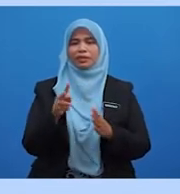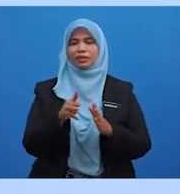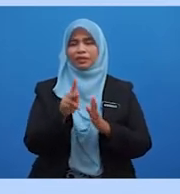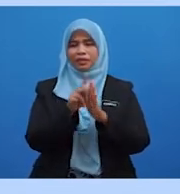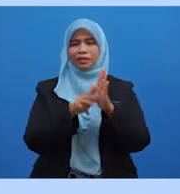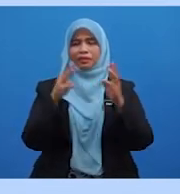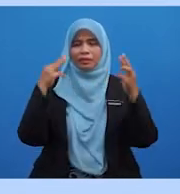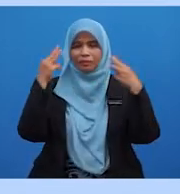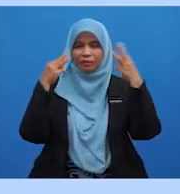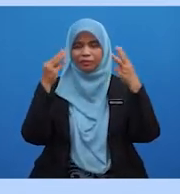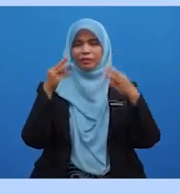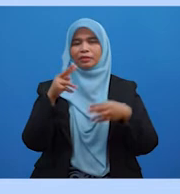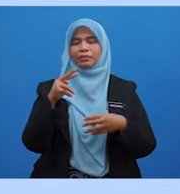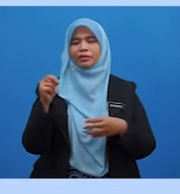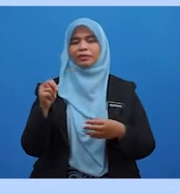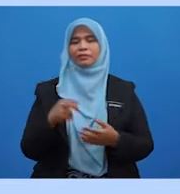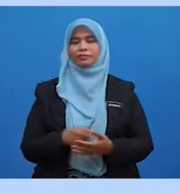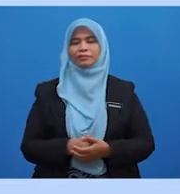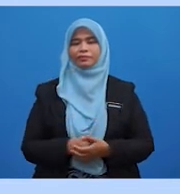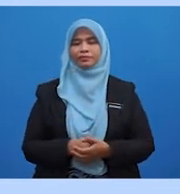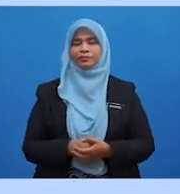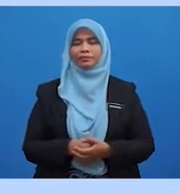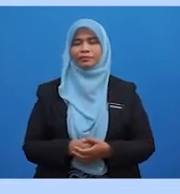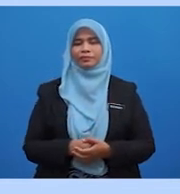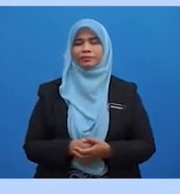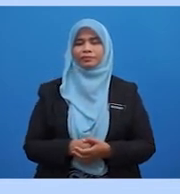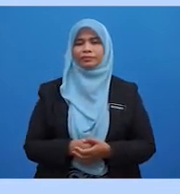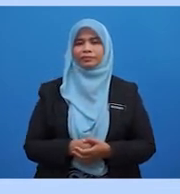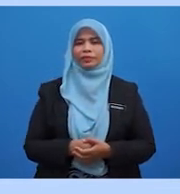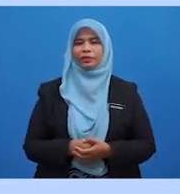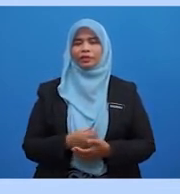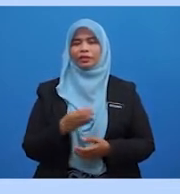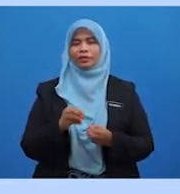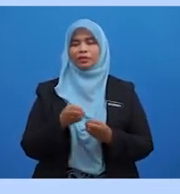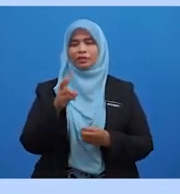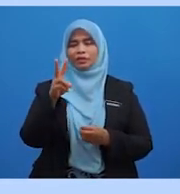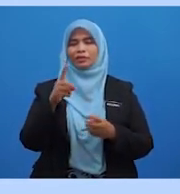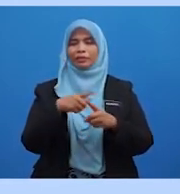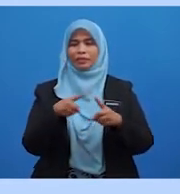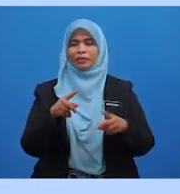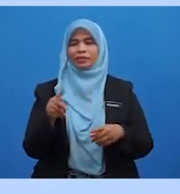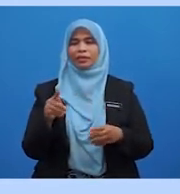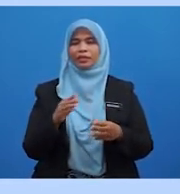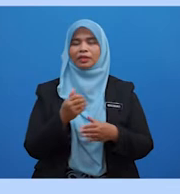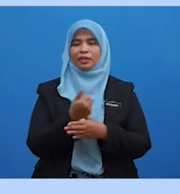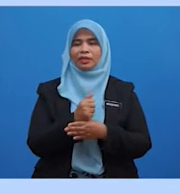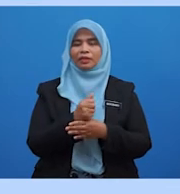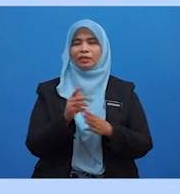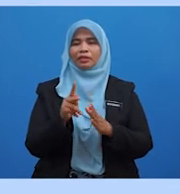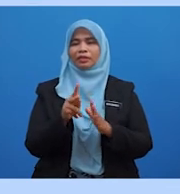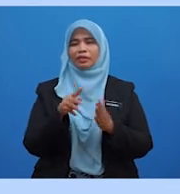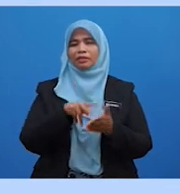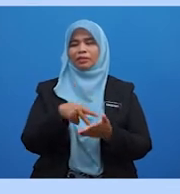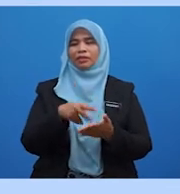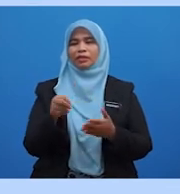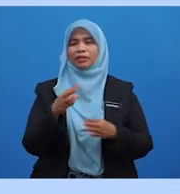kebimbangan, kebimbangan trade dan kebimbangan seketika. Dan yang kedua, kita membezakan antara kebangkitan